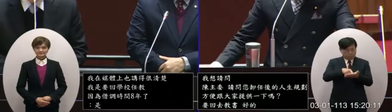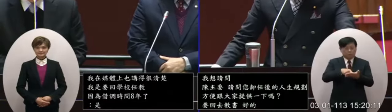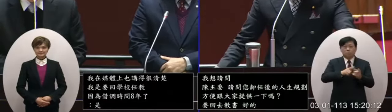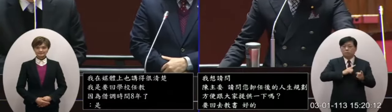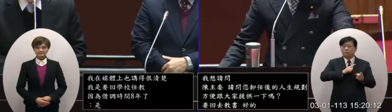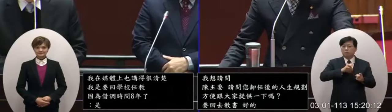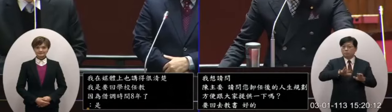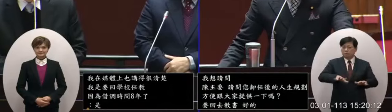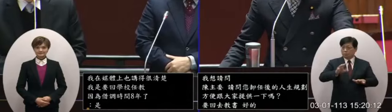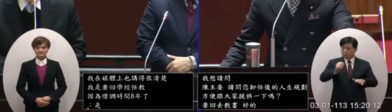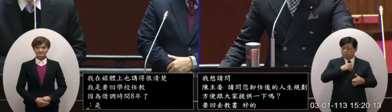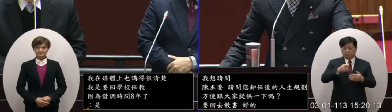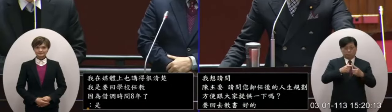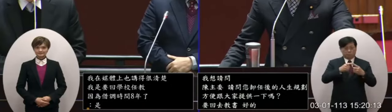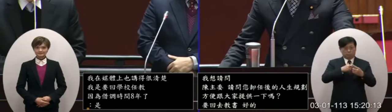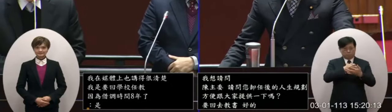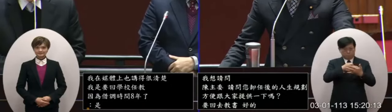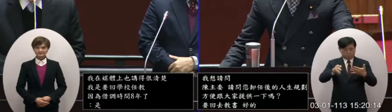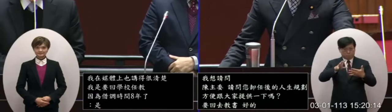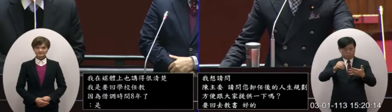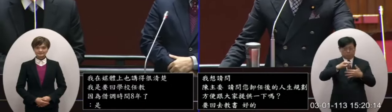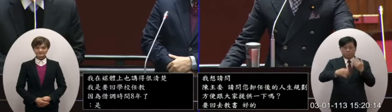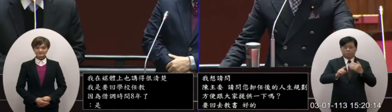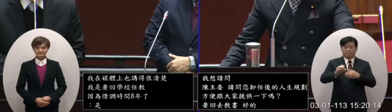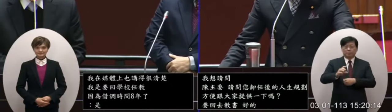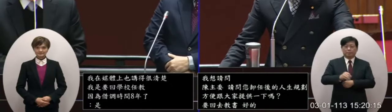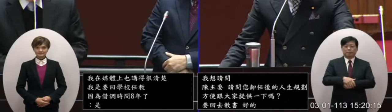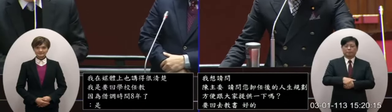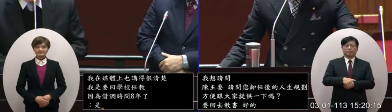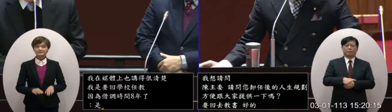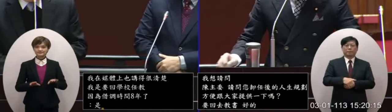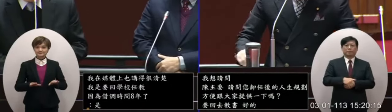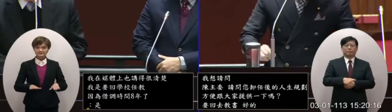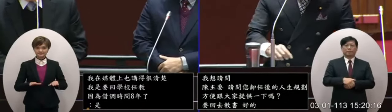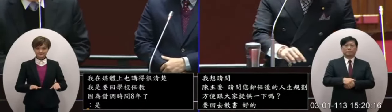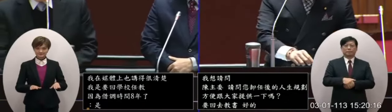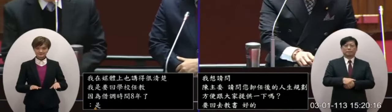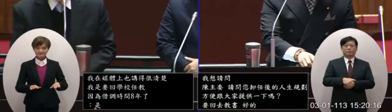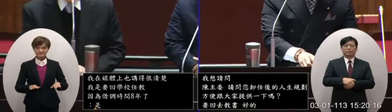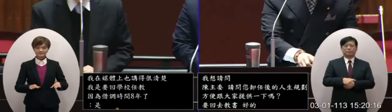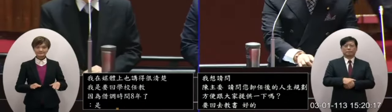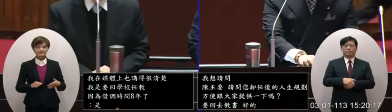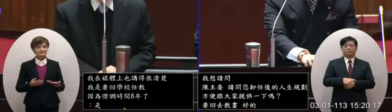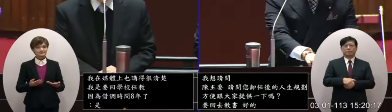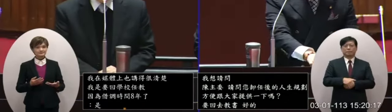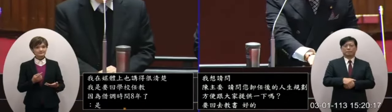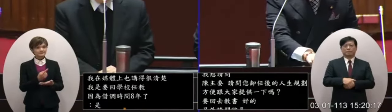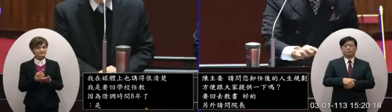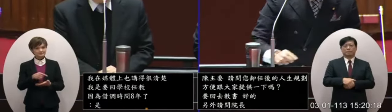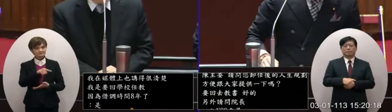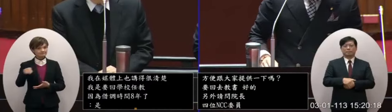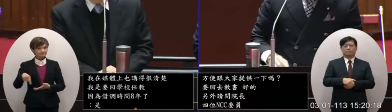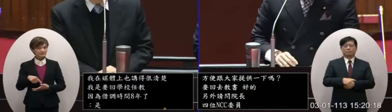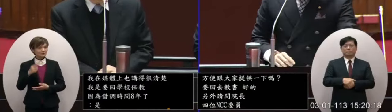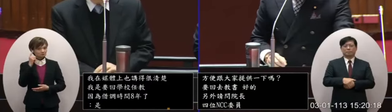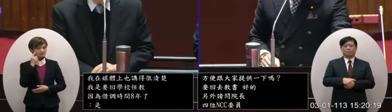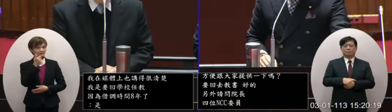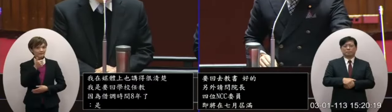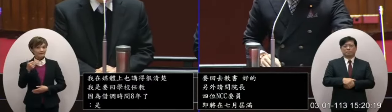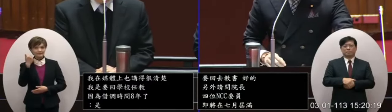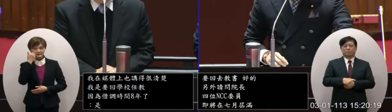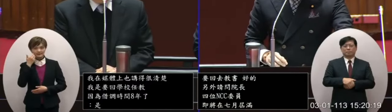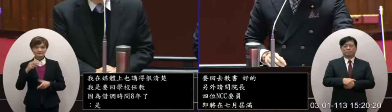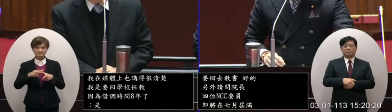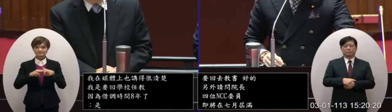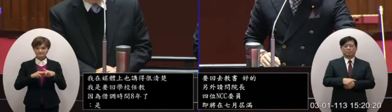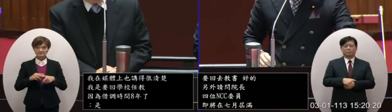没有这个提名的人选或者是条件？ 我们现在请各界哈来推荐，那这个条件当然是具